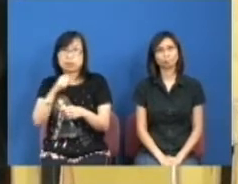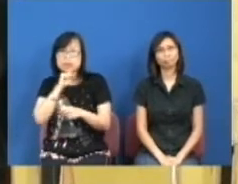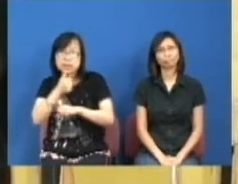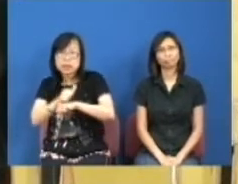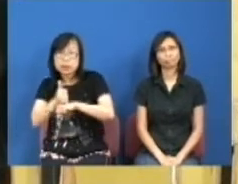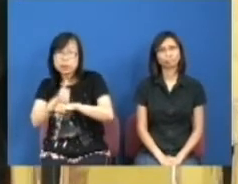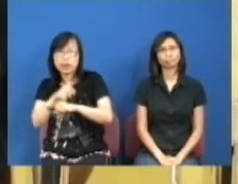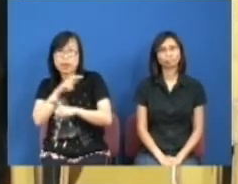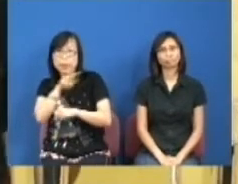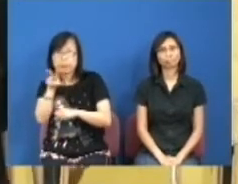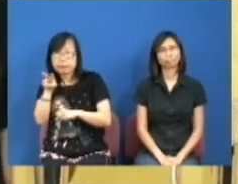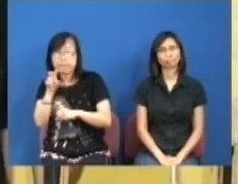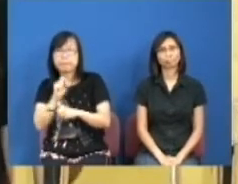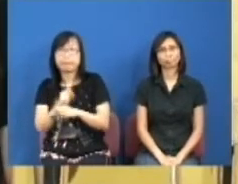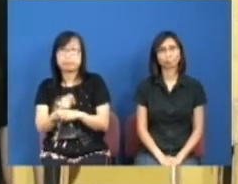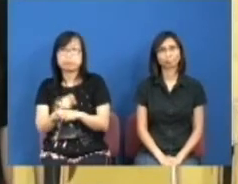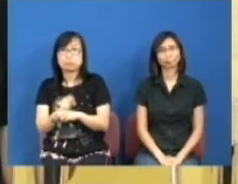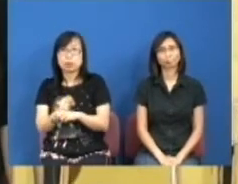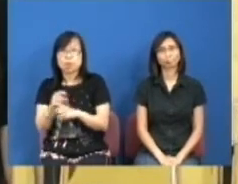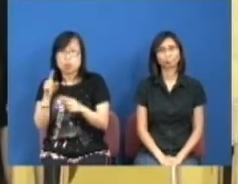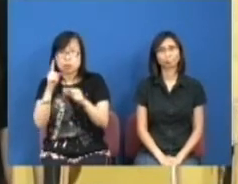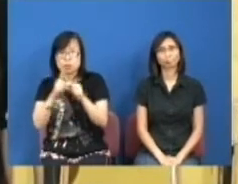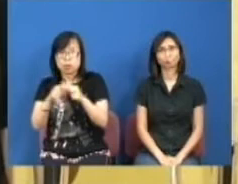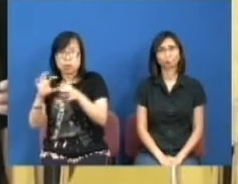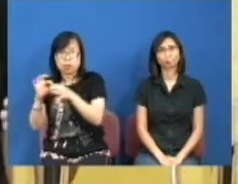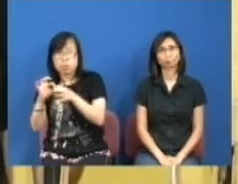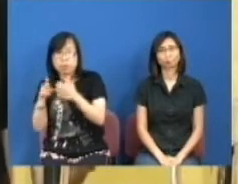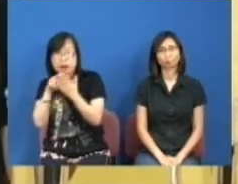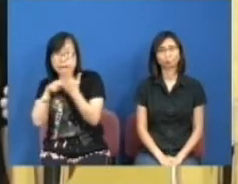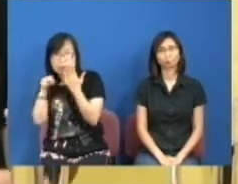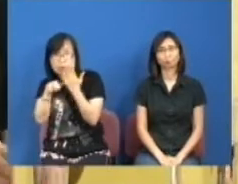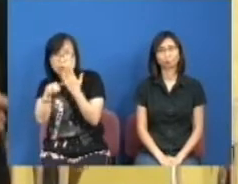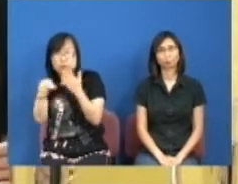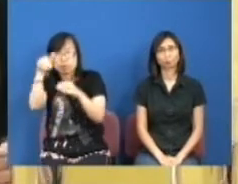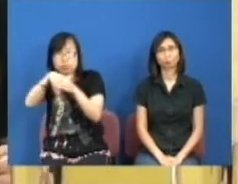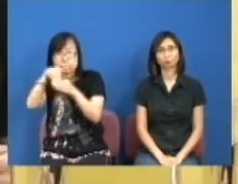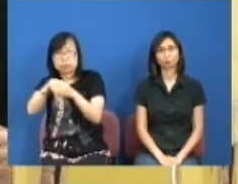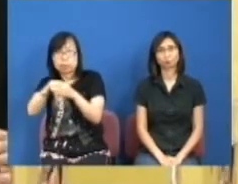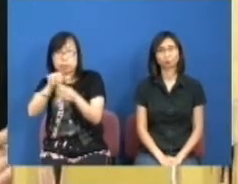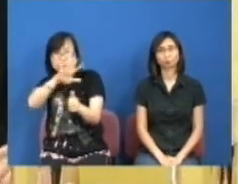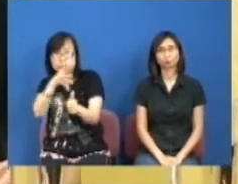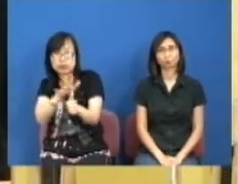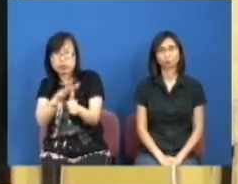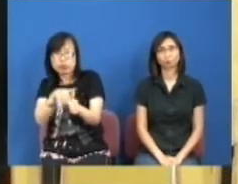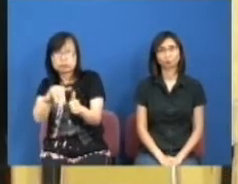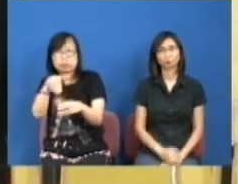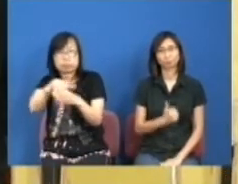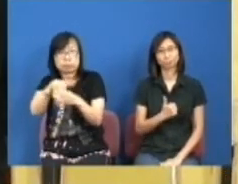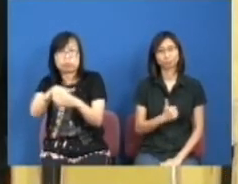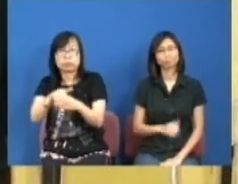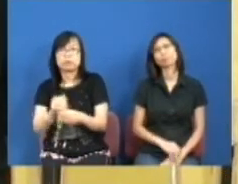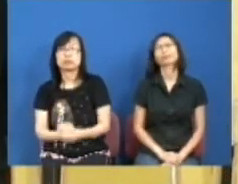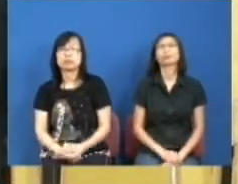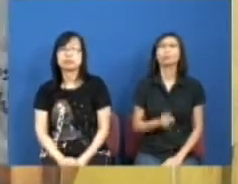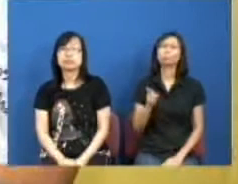咧，令我哋睇到咧，其實即係中聯辦咧係點樣透過呢個選舉裡面咧，亦都係影響嗰個選情嘅。 咁啱